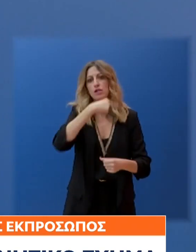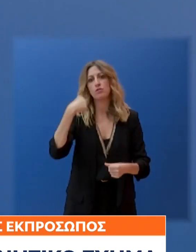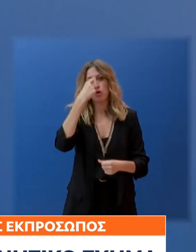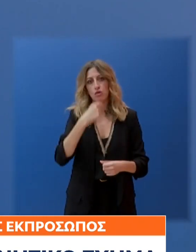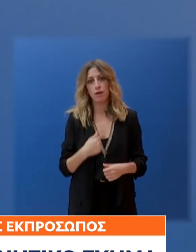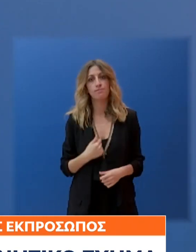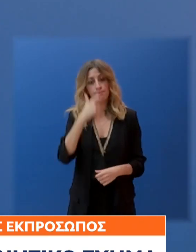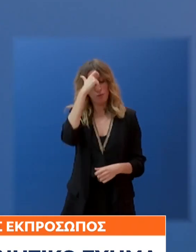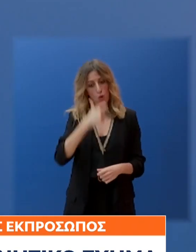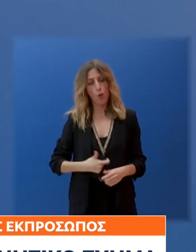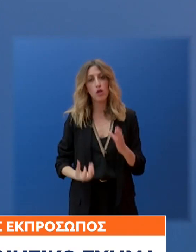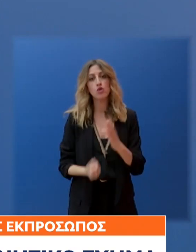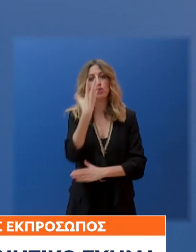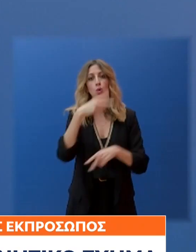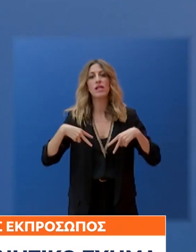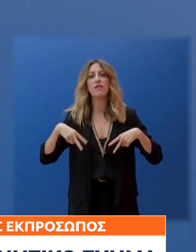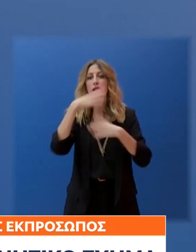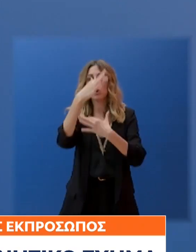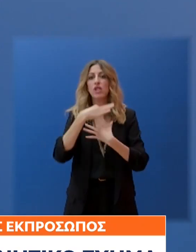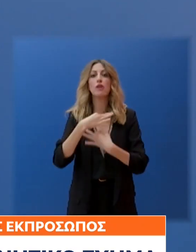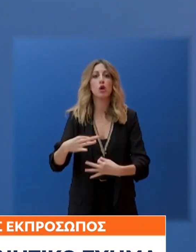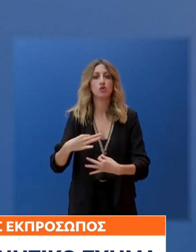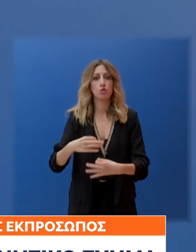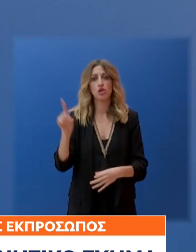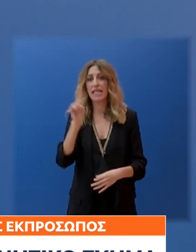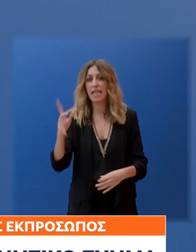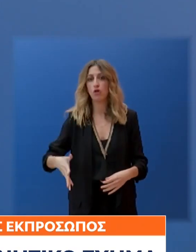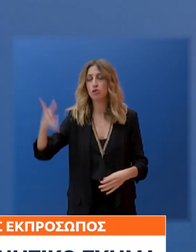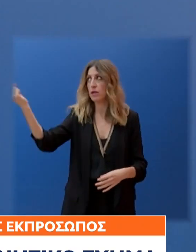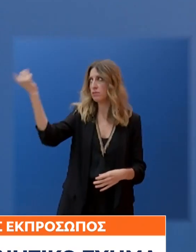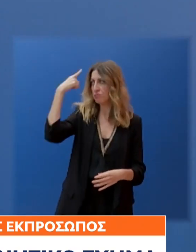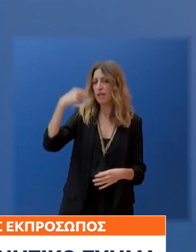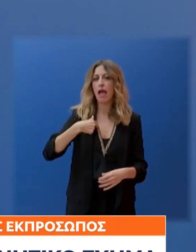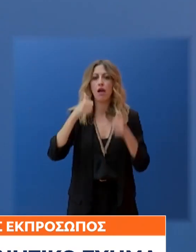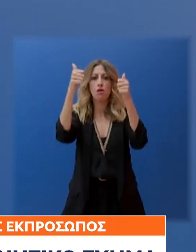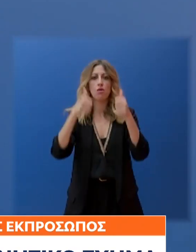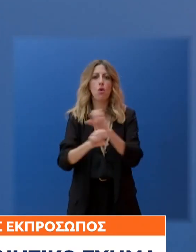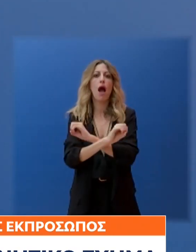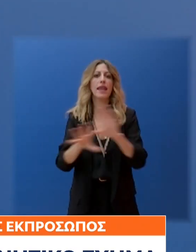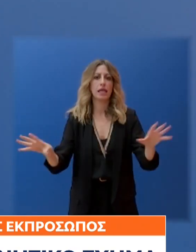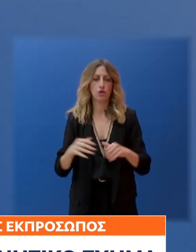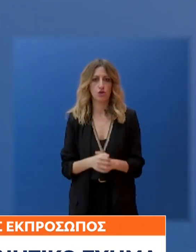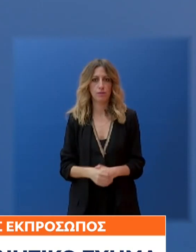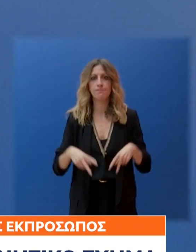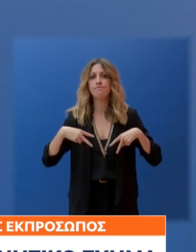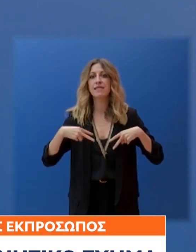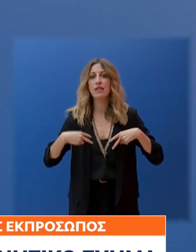κυβερνητικού εκπροσώπου να την ανακοινώσω δημόσια. Η σύνθεση της κυβέρνησης είναι η ακόλουθη.